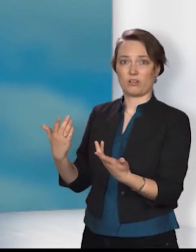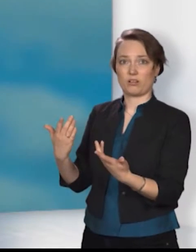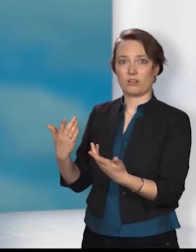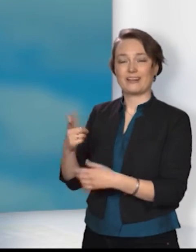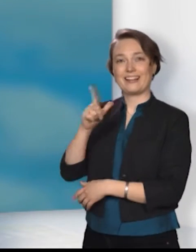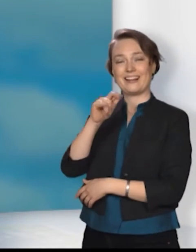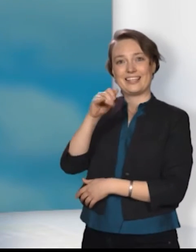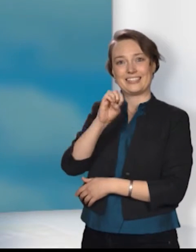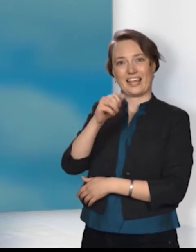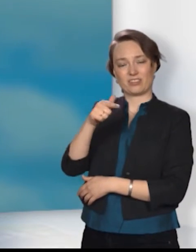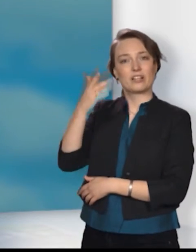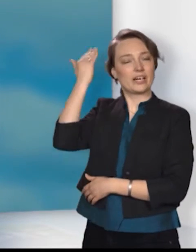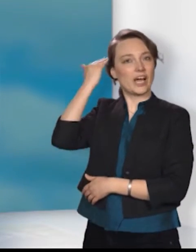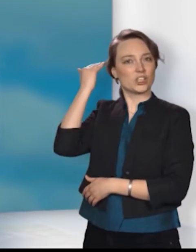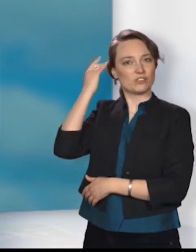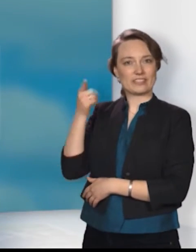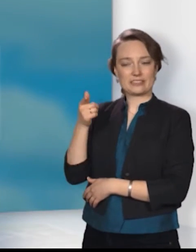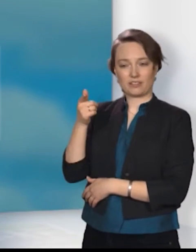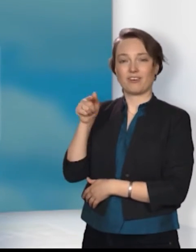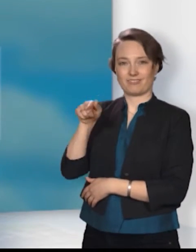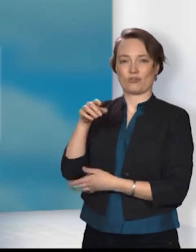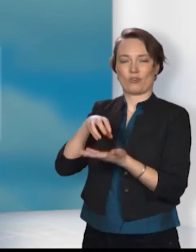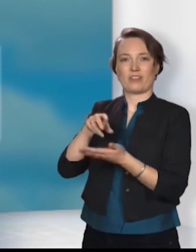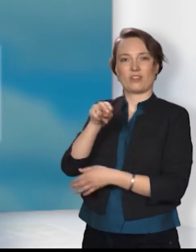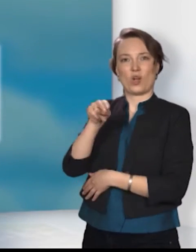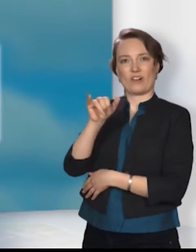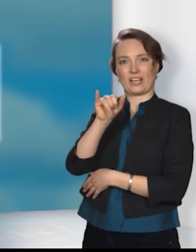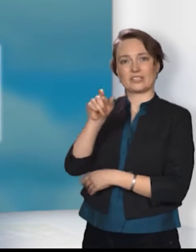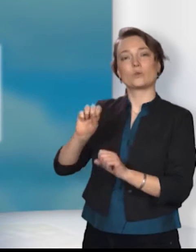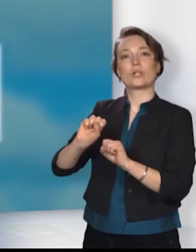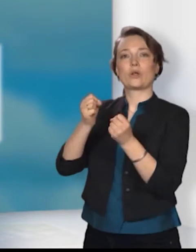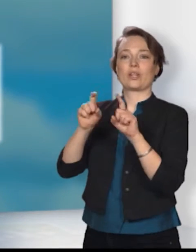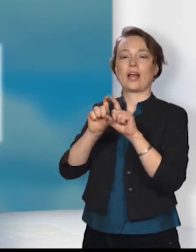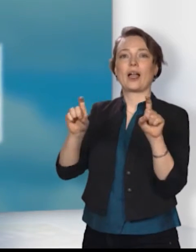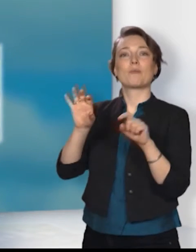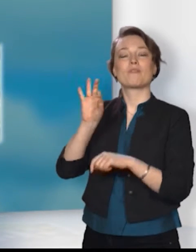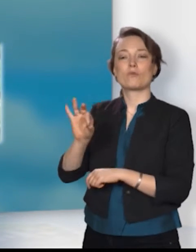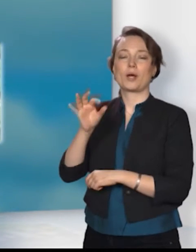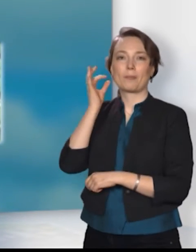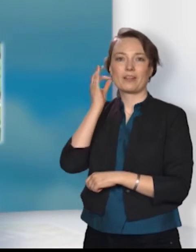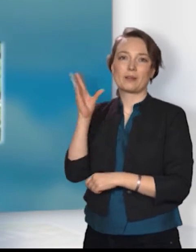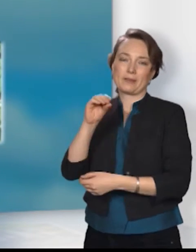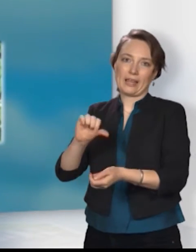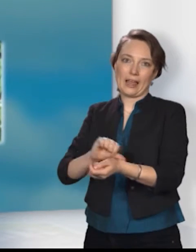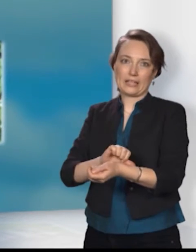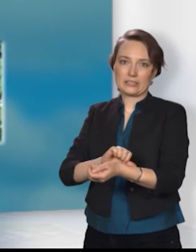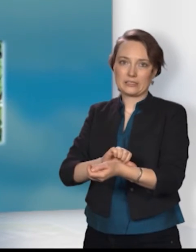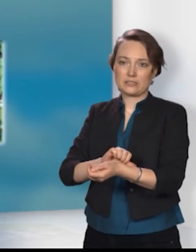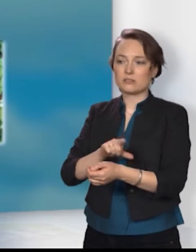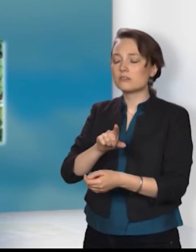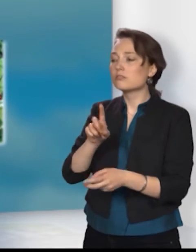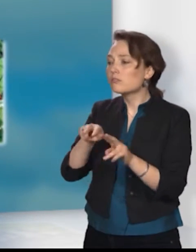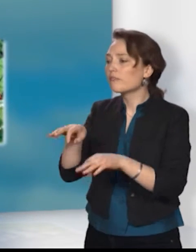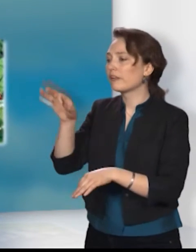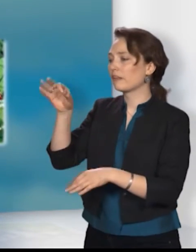für AIDS-infizierte Mädchen gegründet hatte, findet Luisa in der Gosse. Ihr totes Kind in den Armen,